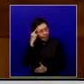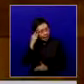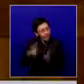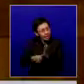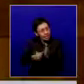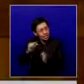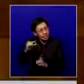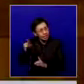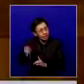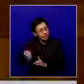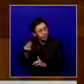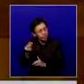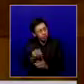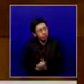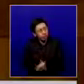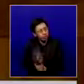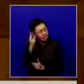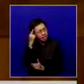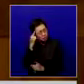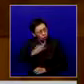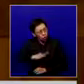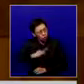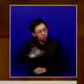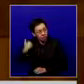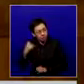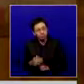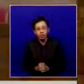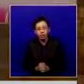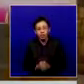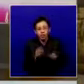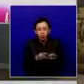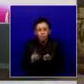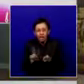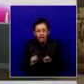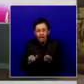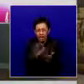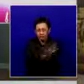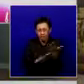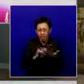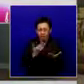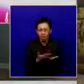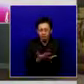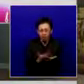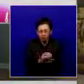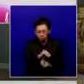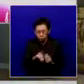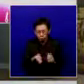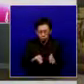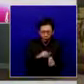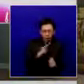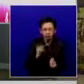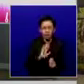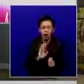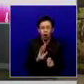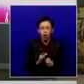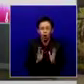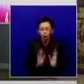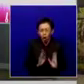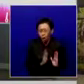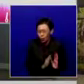าไหร่คิดไว้ในใจอยู่แล้วทำยังไงไม่ให้ประเทศเสียหายมาขอให้ถึงปีหน้าเพื่อให้คนไ